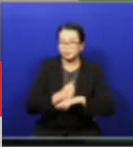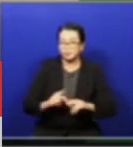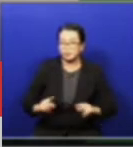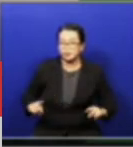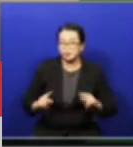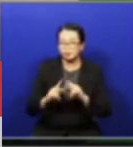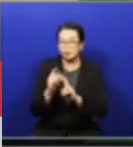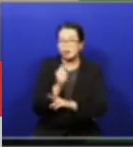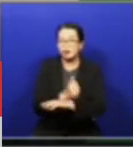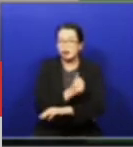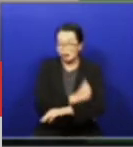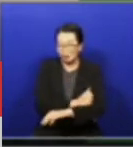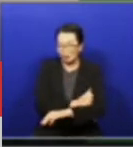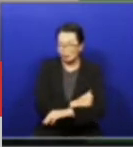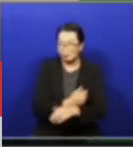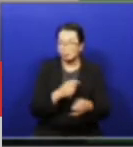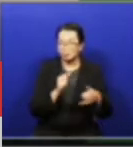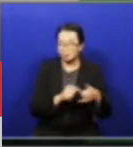าอดีตหัวหน้าพัก